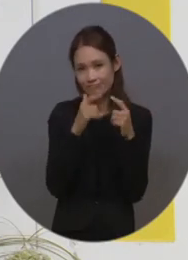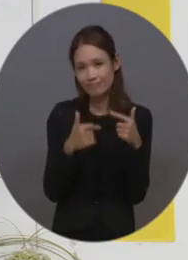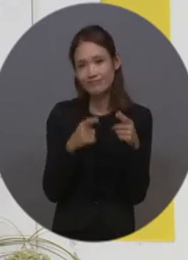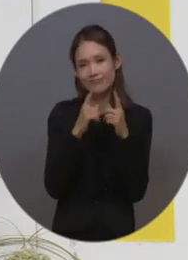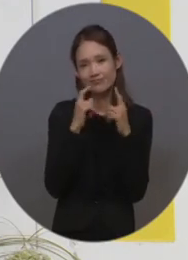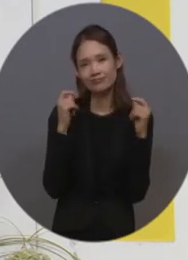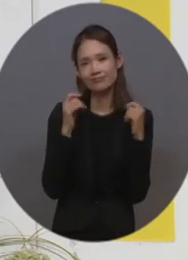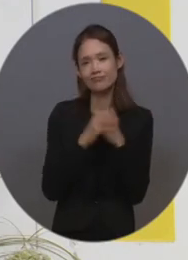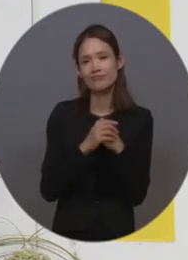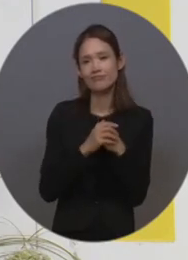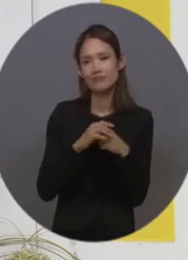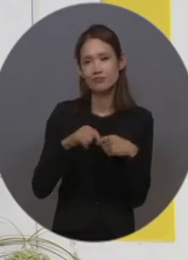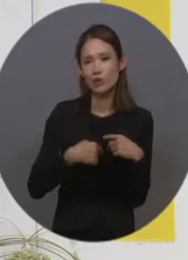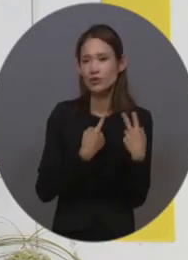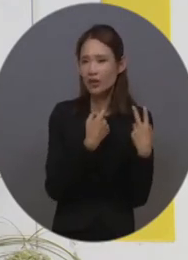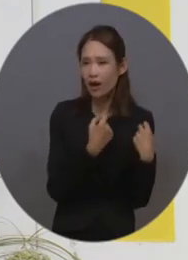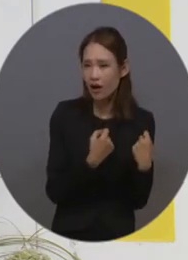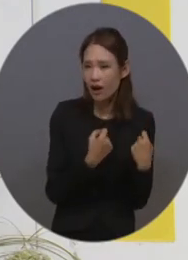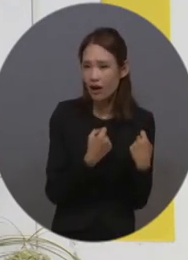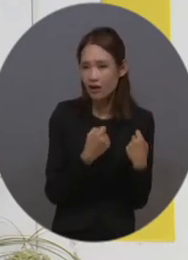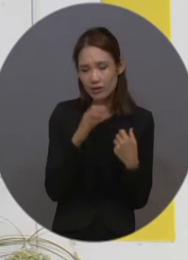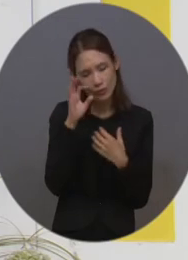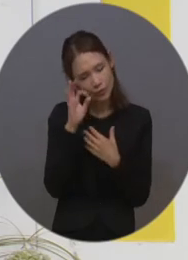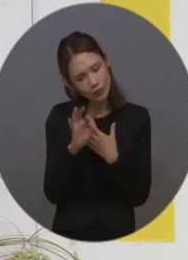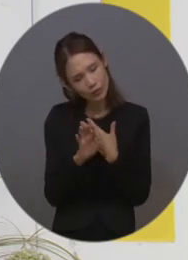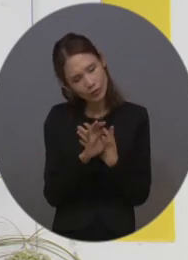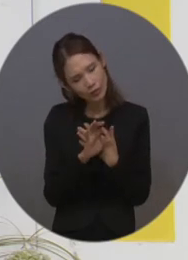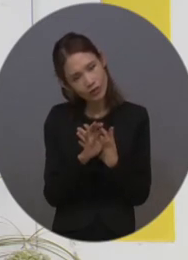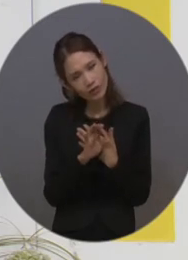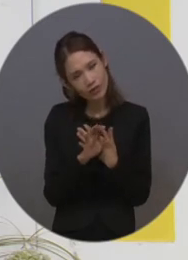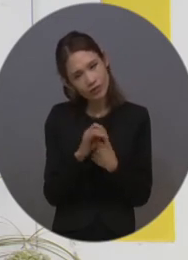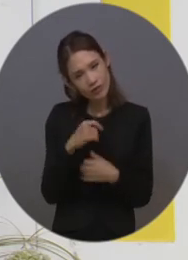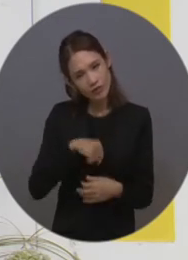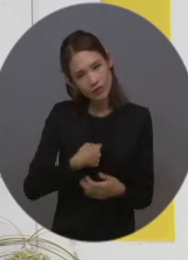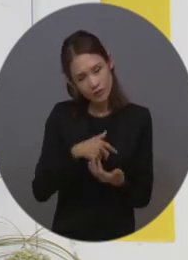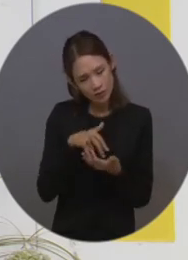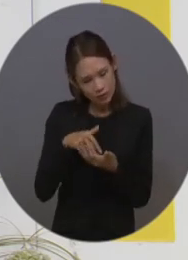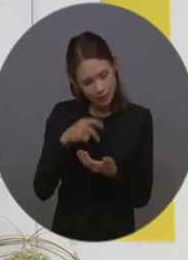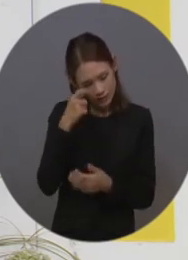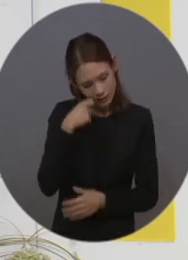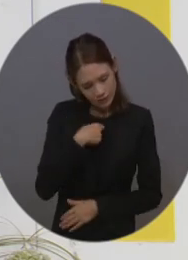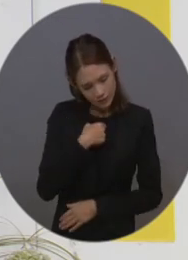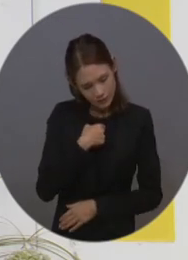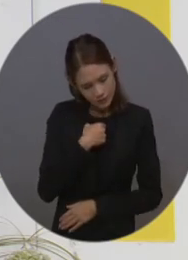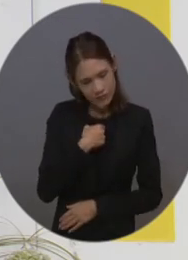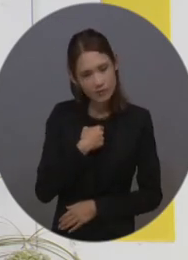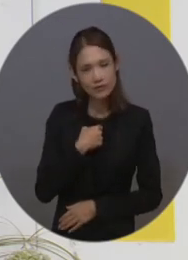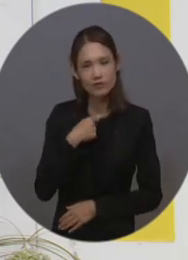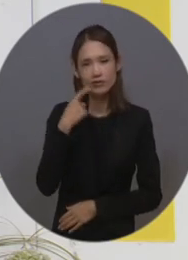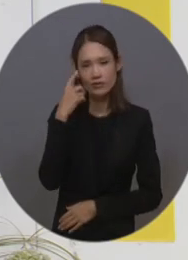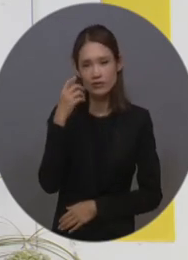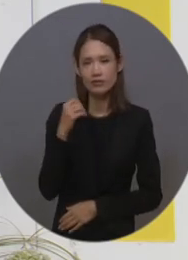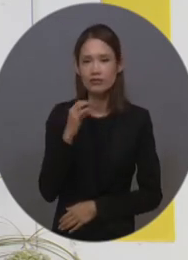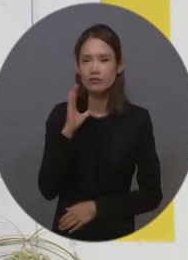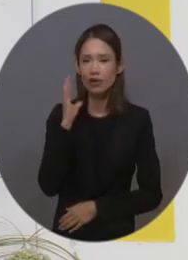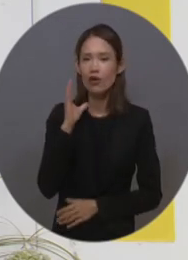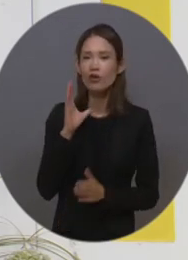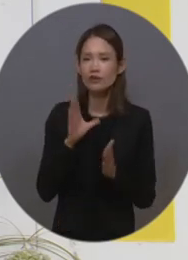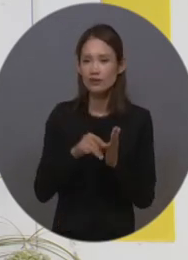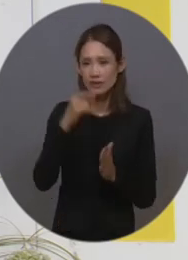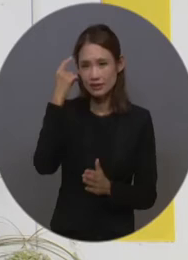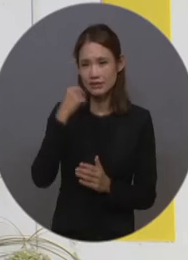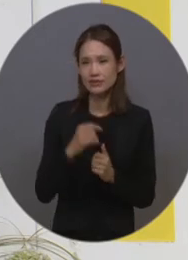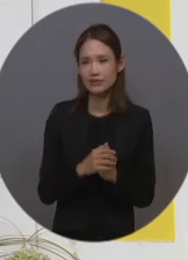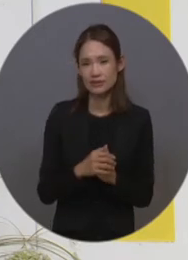스마일이야. 근데 혼자 계실 때 보면은 참 고독하고 외롭고 쓸쓸하고 그런 걸 제가 느꼈어요 어릴